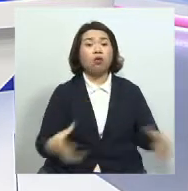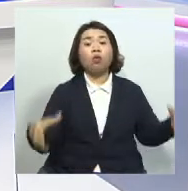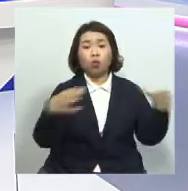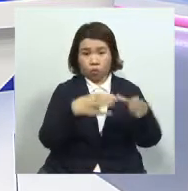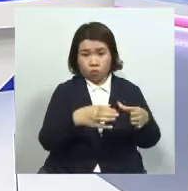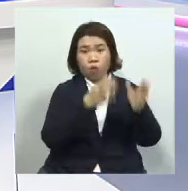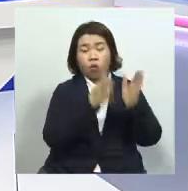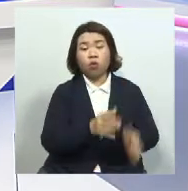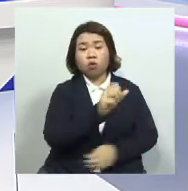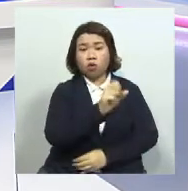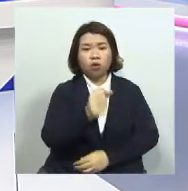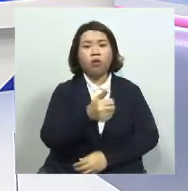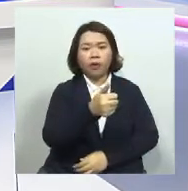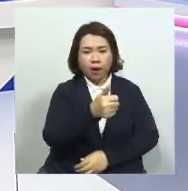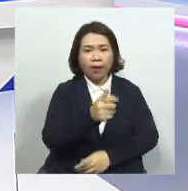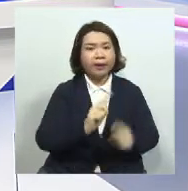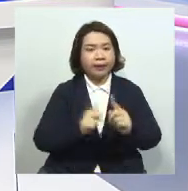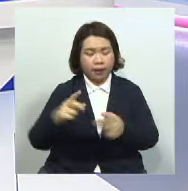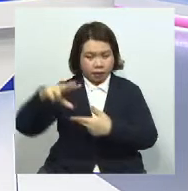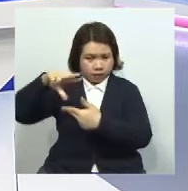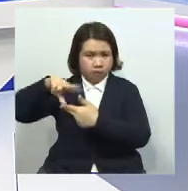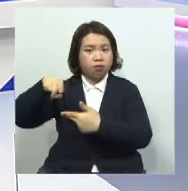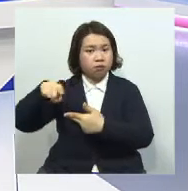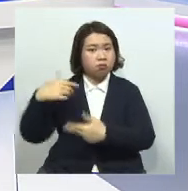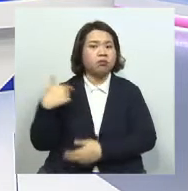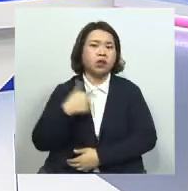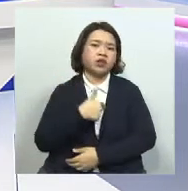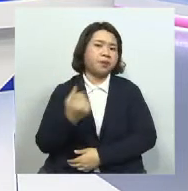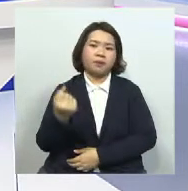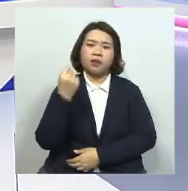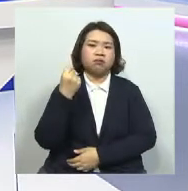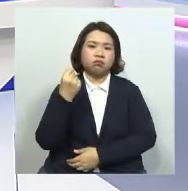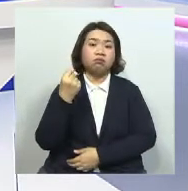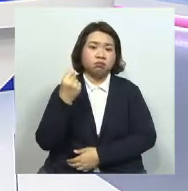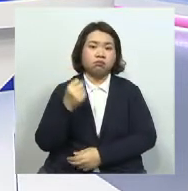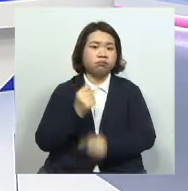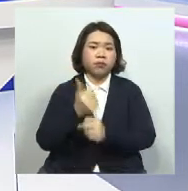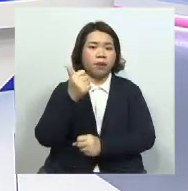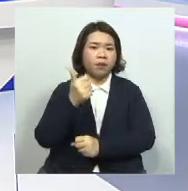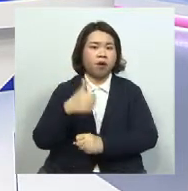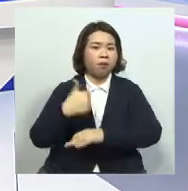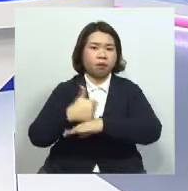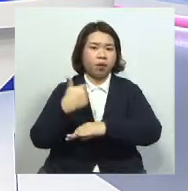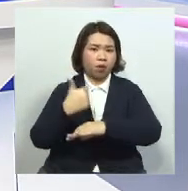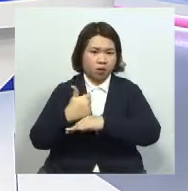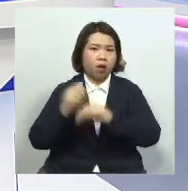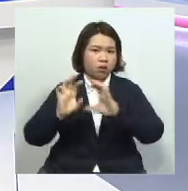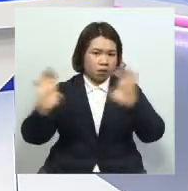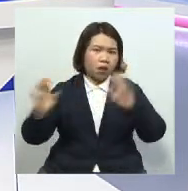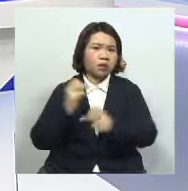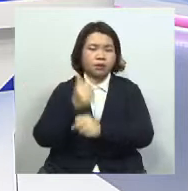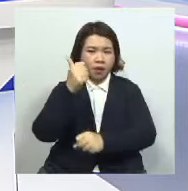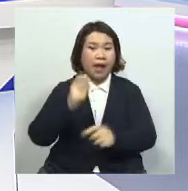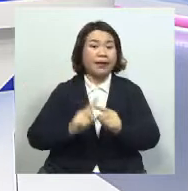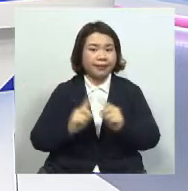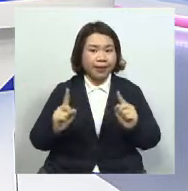วมเรื่องของจำนวนส.ส.ได้แต่พลังประชารัฐยังคงมีความมั่นใจอยู่ว่าจะสามารถเป็นแกนนำในการจัดตั้งรัฐบ